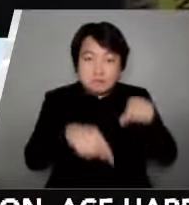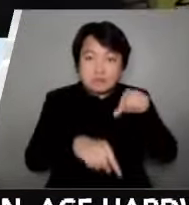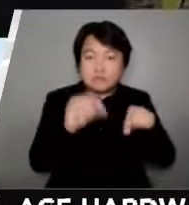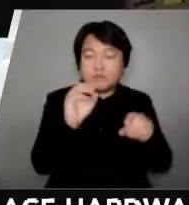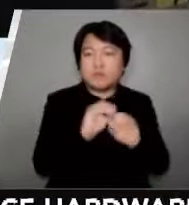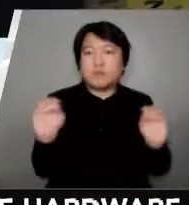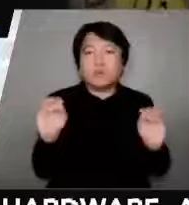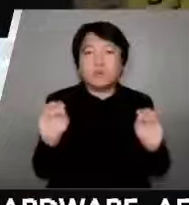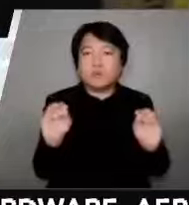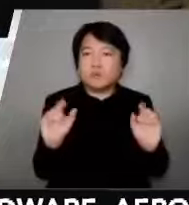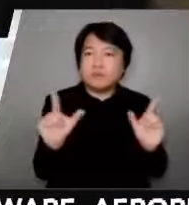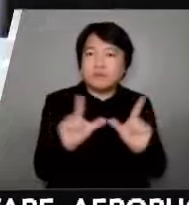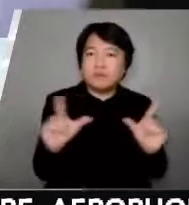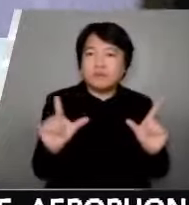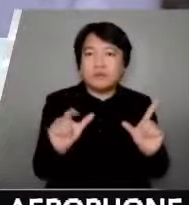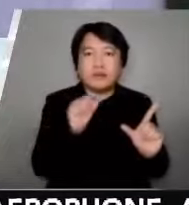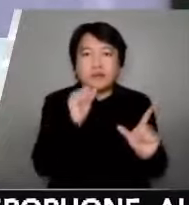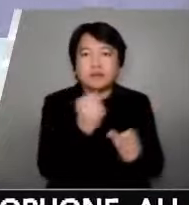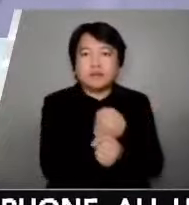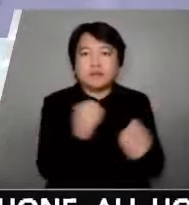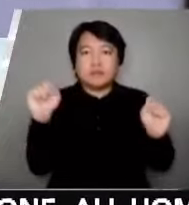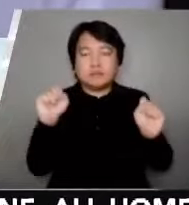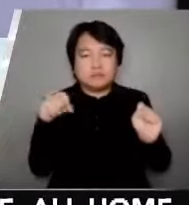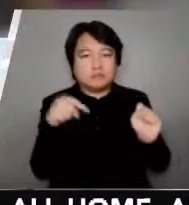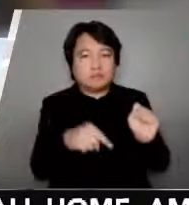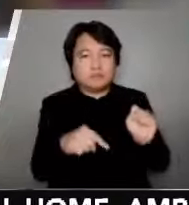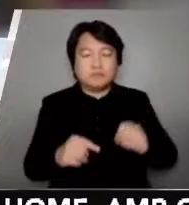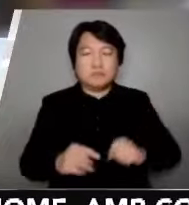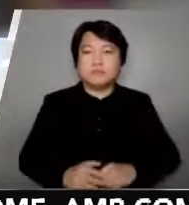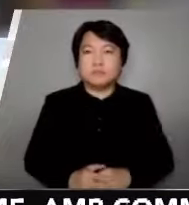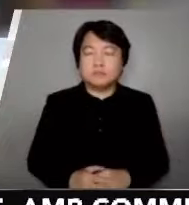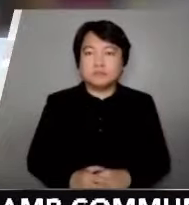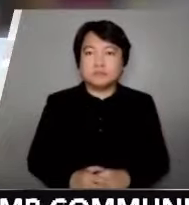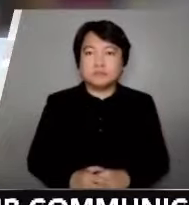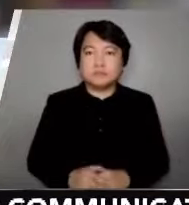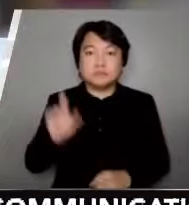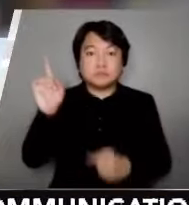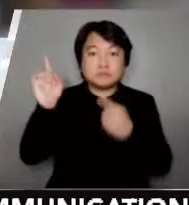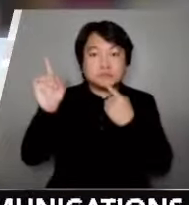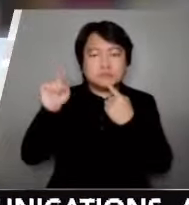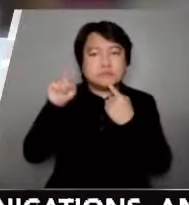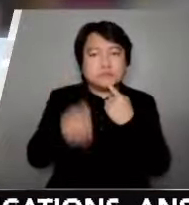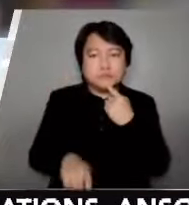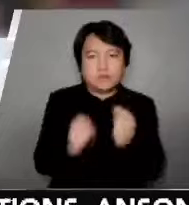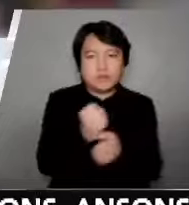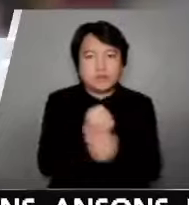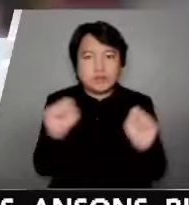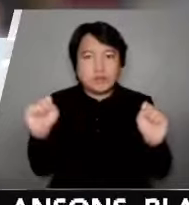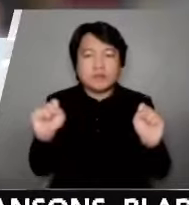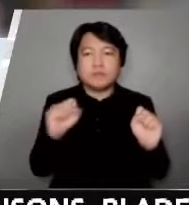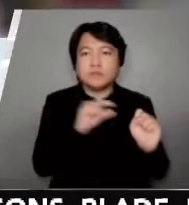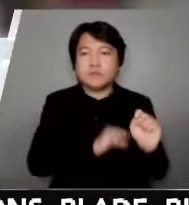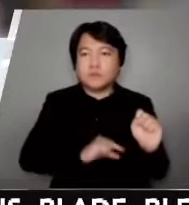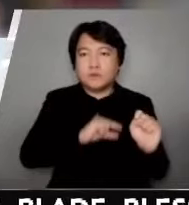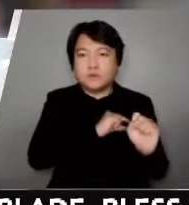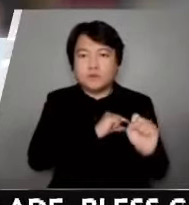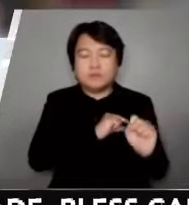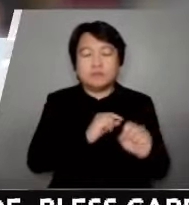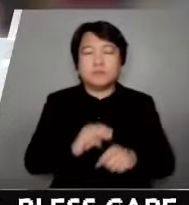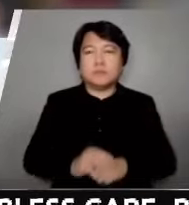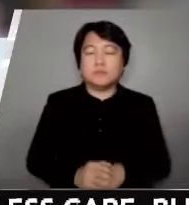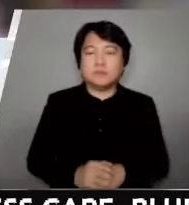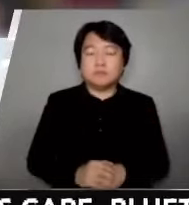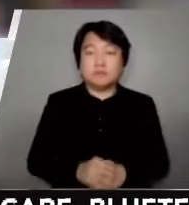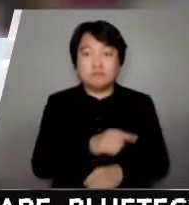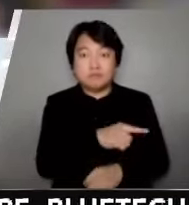gamitin ang mga produktong nakuha rito safety and quality po ang hinahabol natin dito nakakamura ang